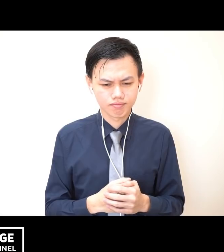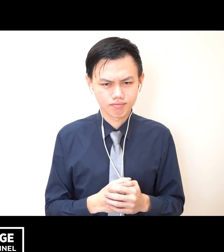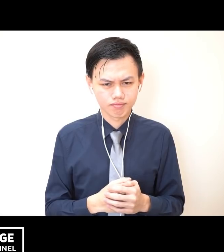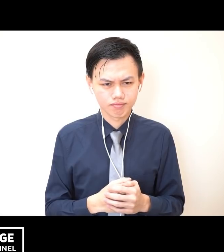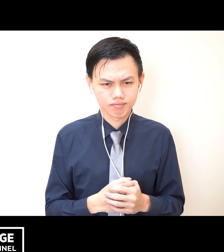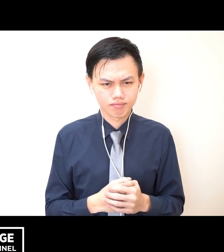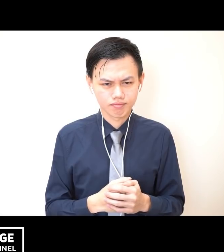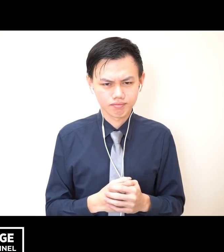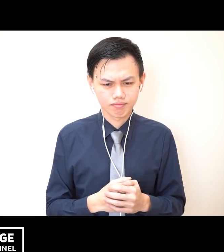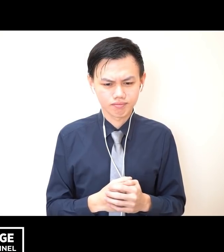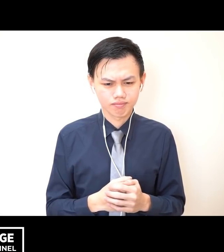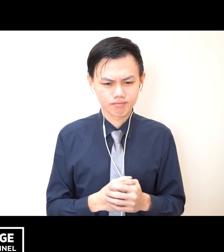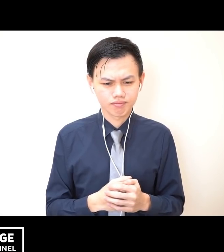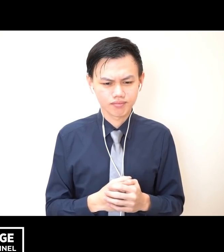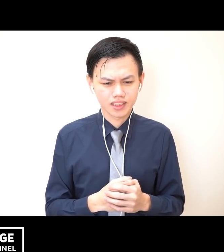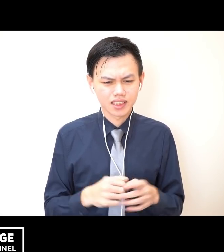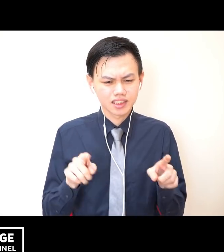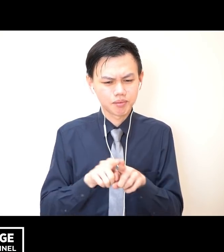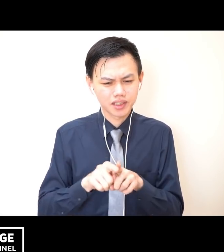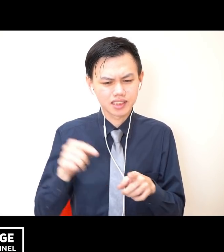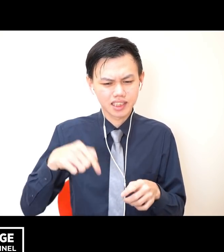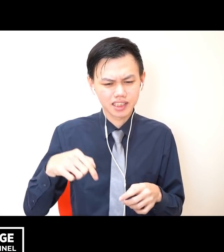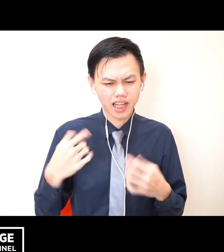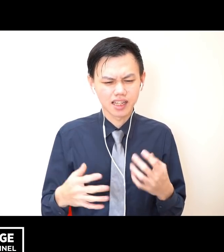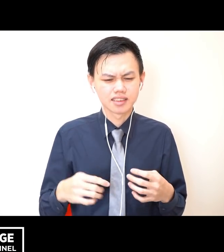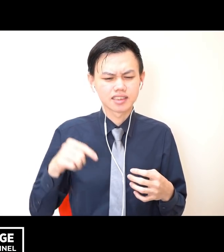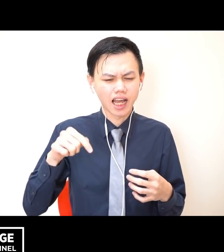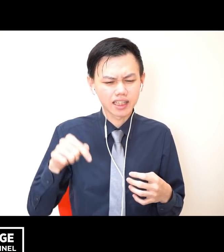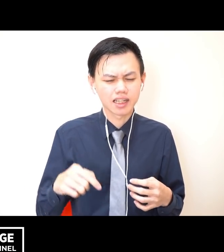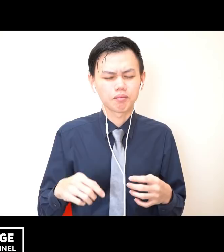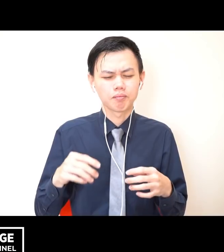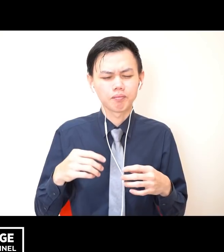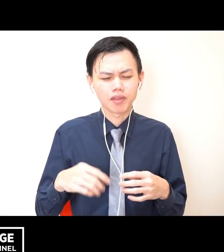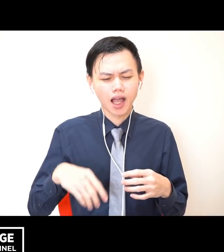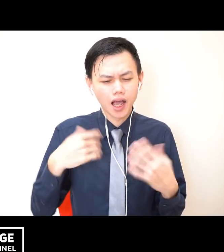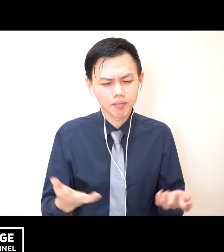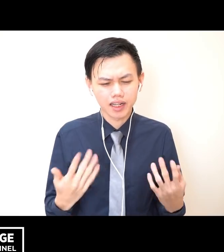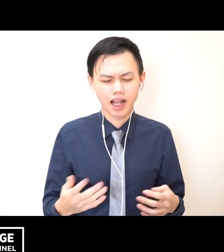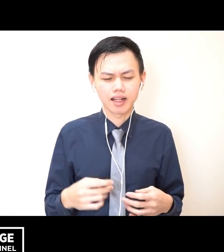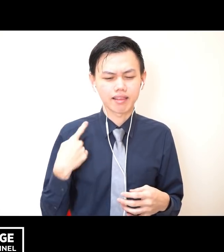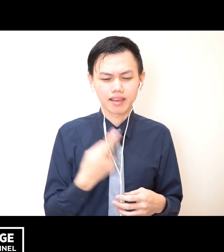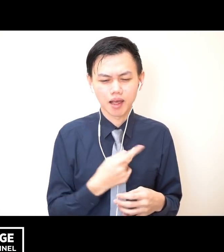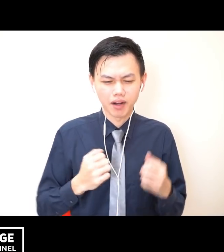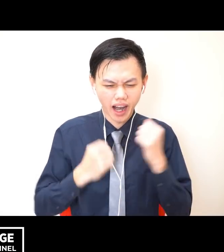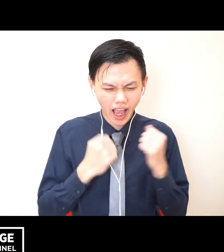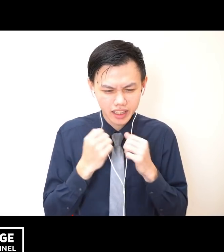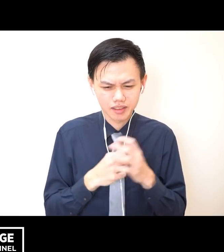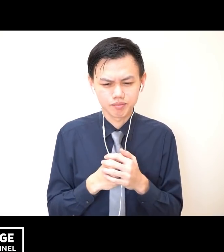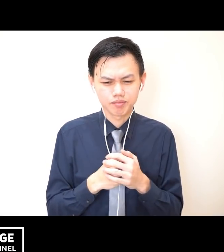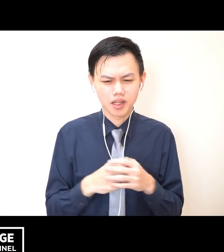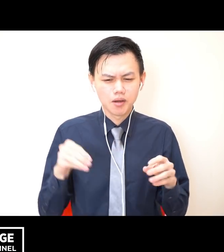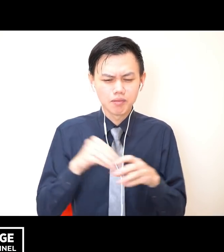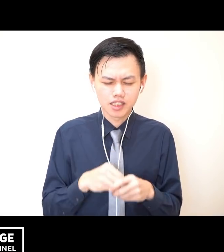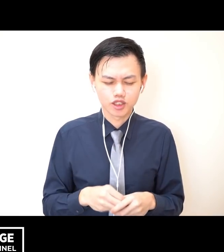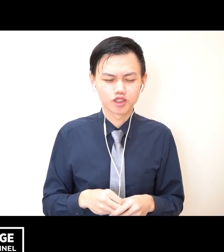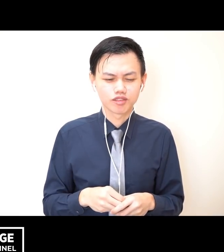untuk masuk ke dalam badai, untuk mementingkan orang lain dibandingkan diri sendiri? Atau kita sebagai anak-anak Tuhan,